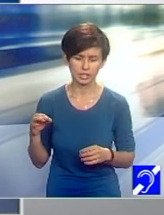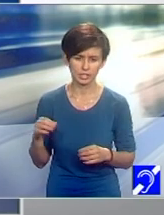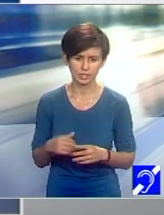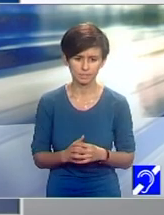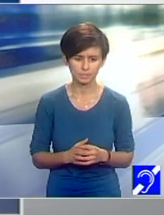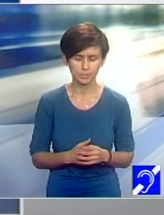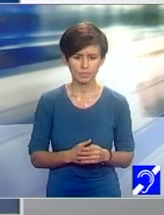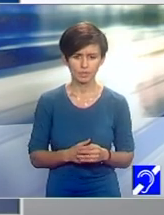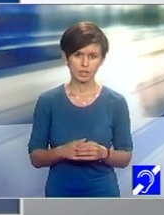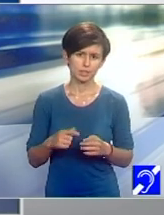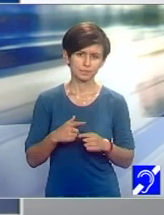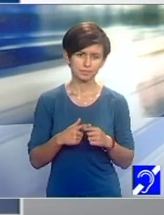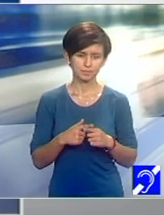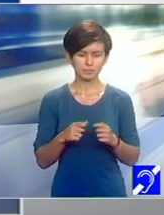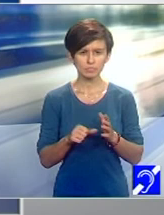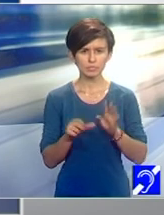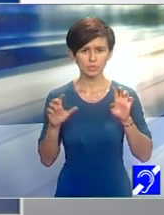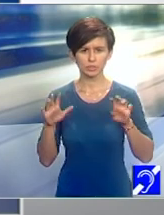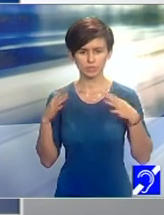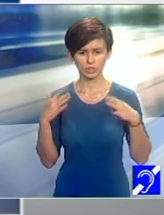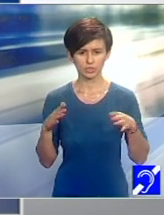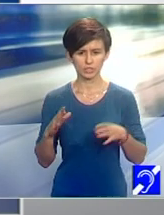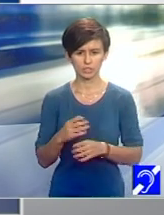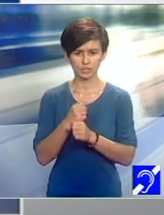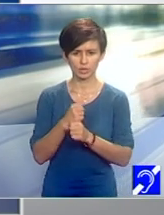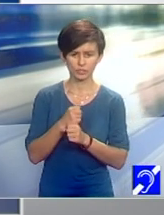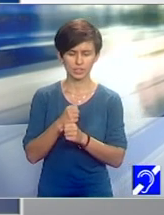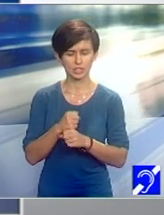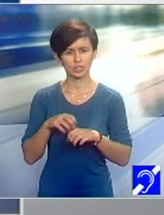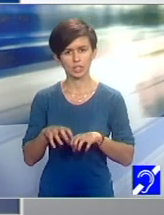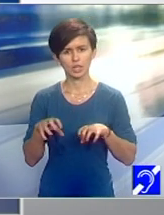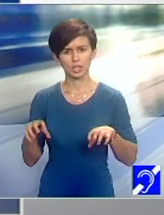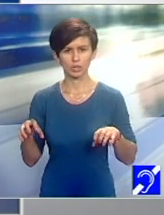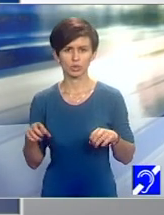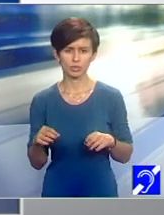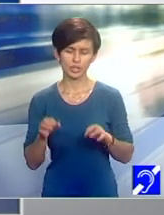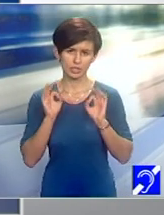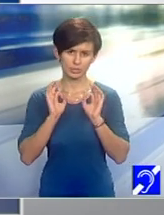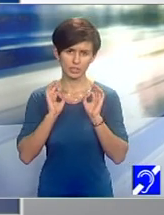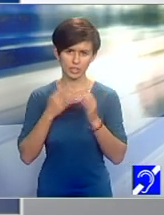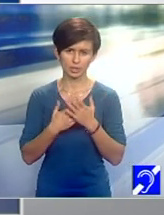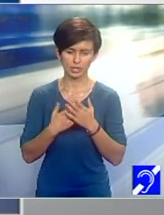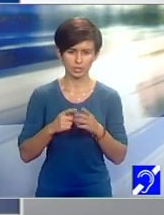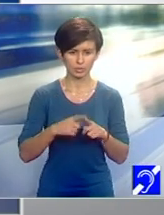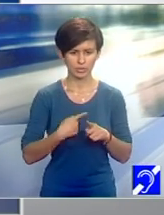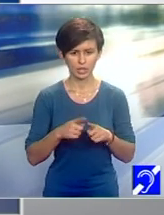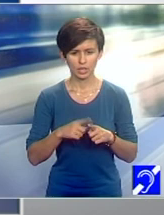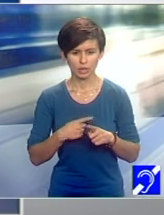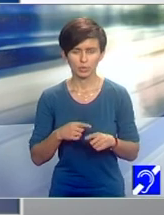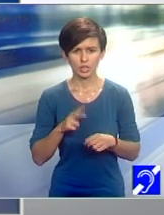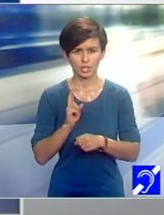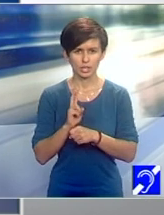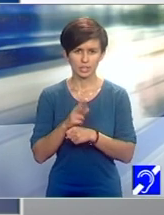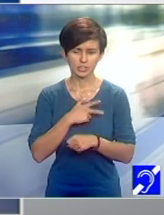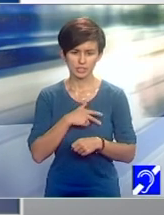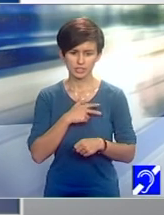la mijlocul anilor 1990, s-au înființat locurile dedicate tinerilor romi, mai întâi la specialitatea asistență